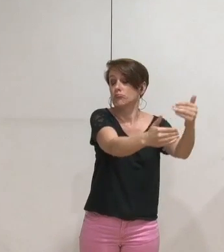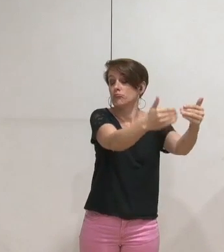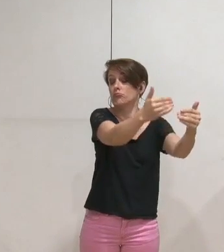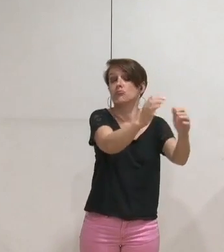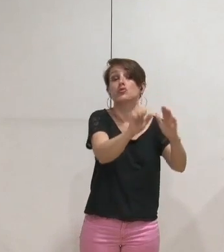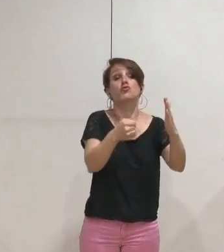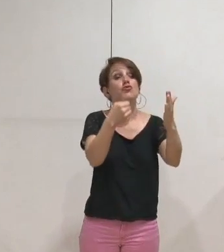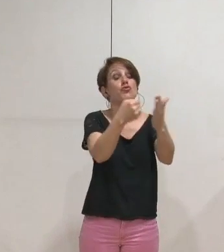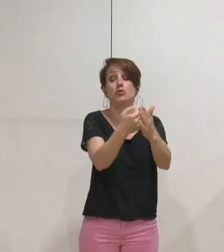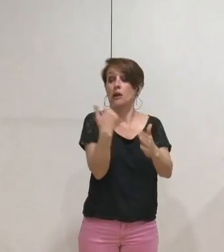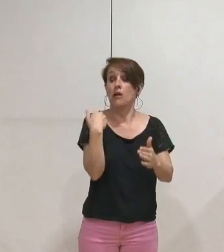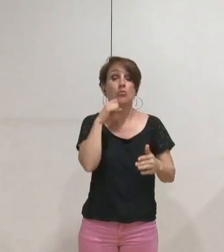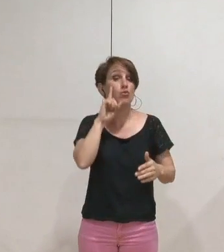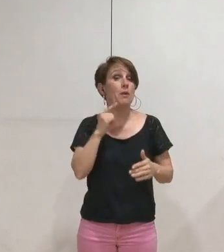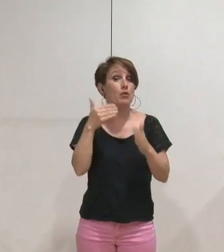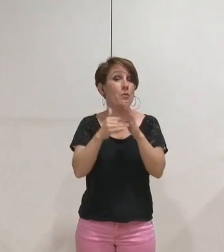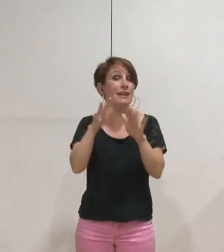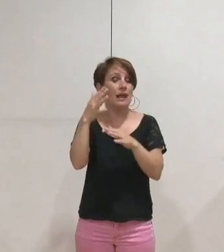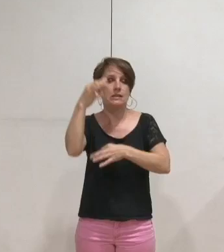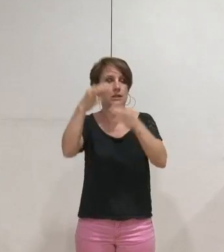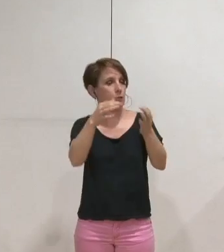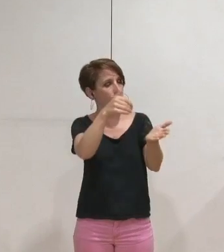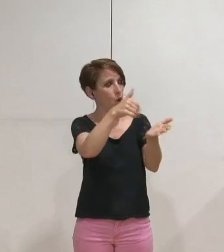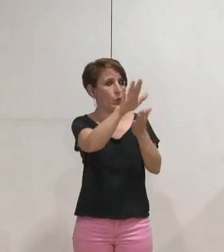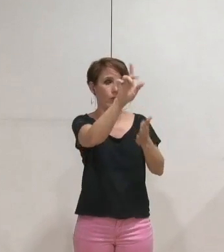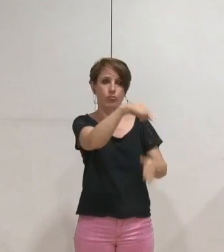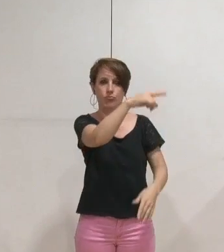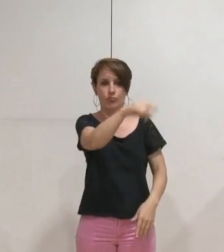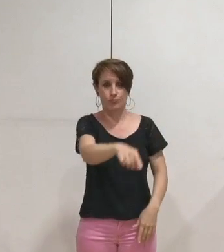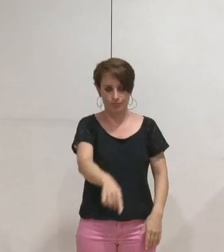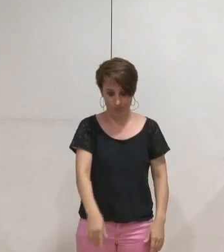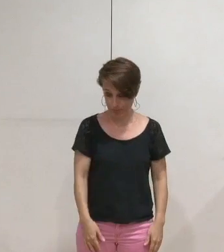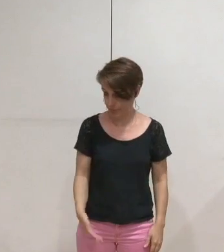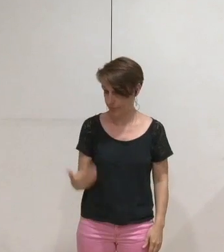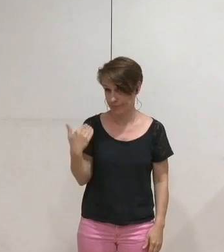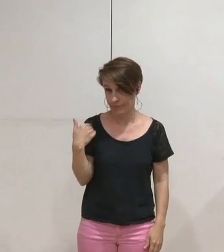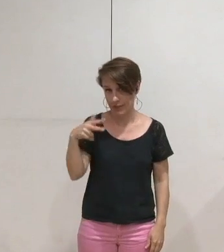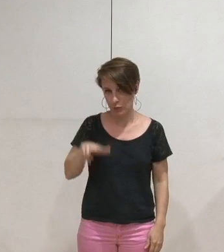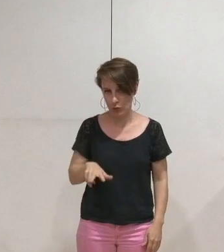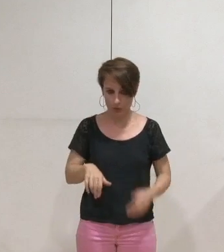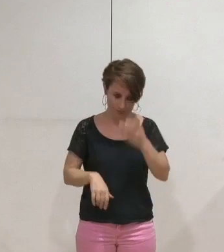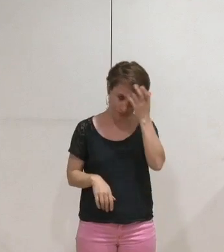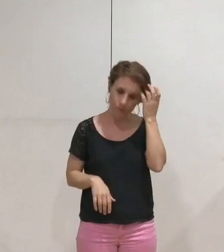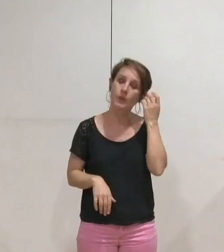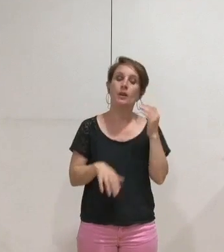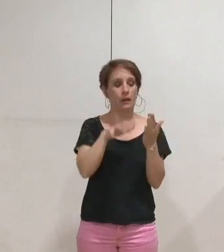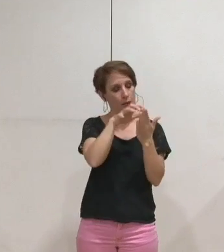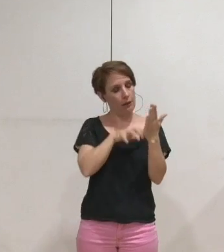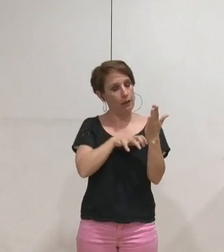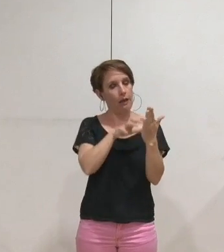déboutées semble-t-il en mai 2015 donc il y a 3 mois de cela et comme la délibération nous l'exp nous